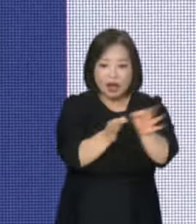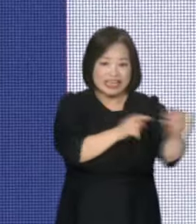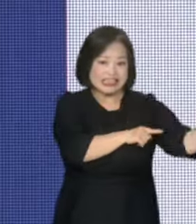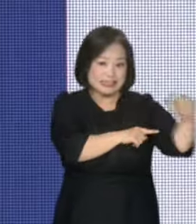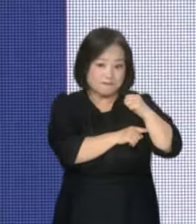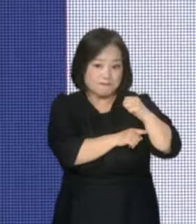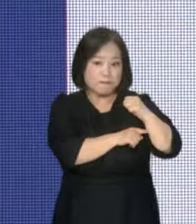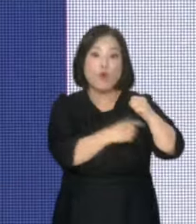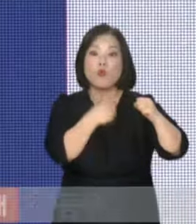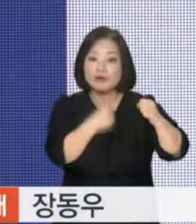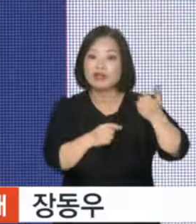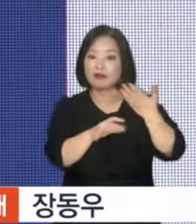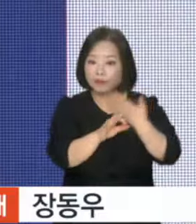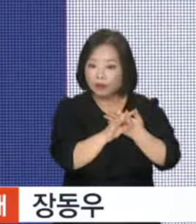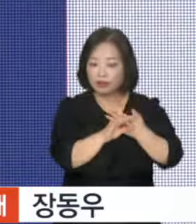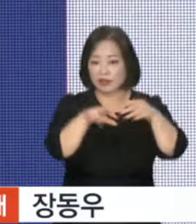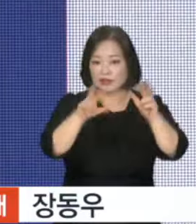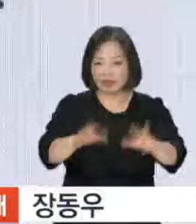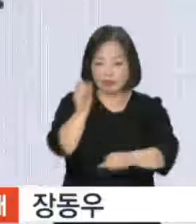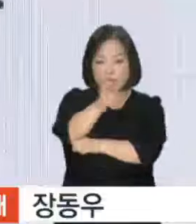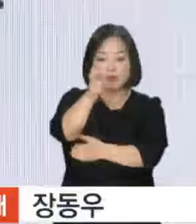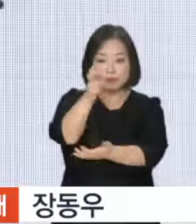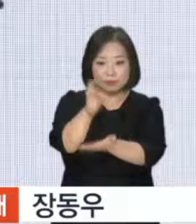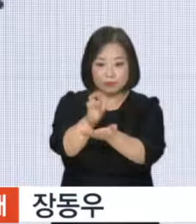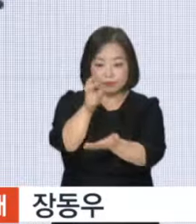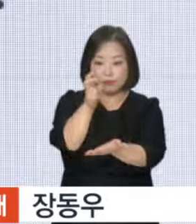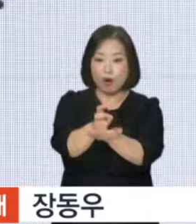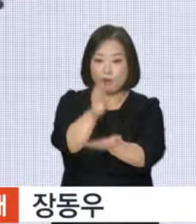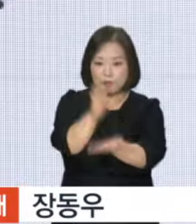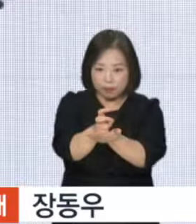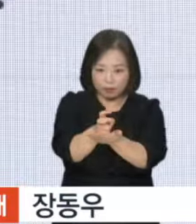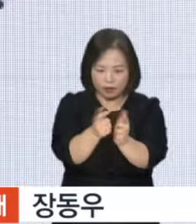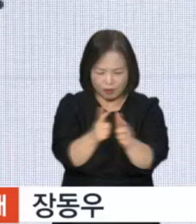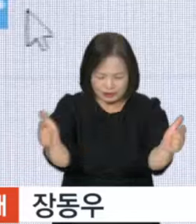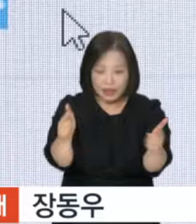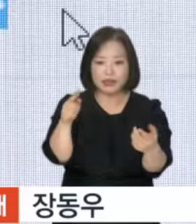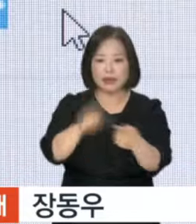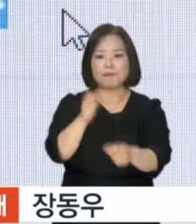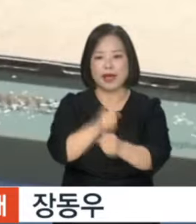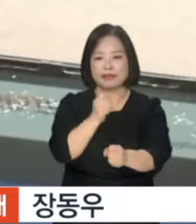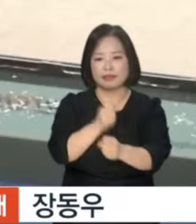이어가려면 시장 질서 합리화와 법적 토대 마련 등 산적한